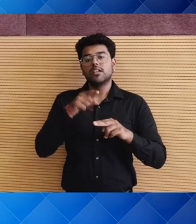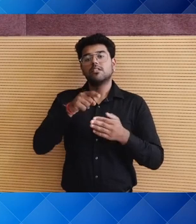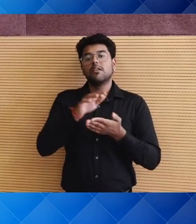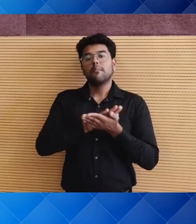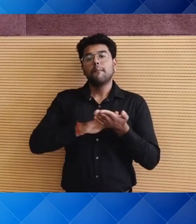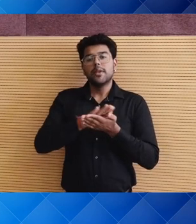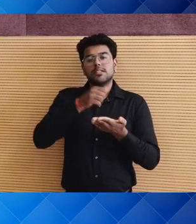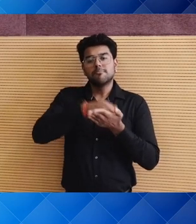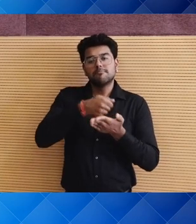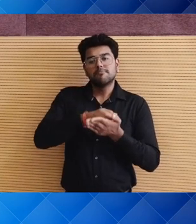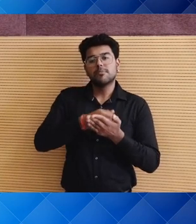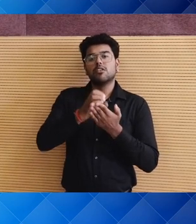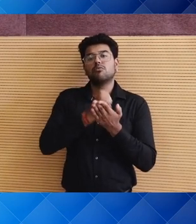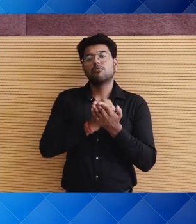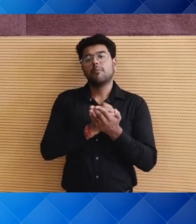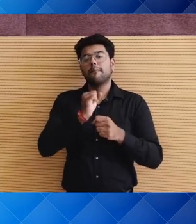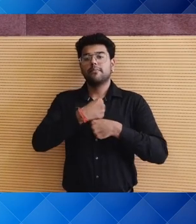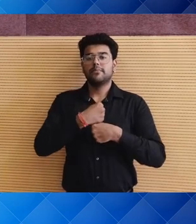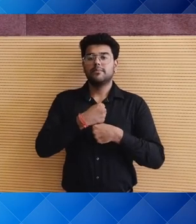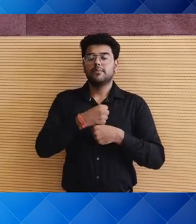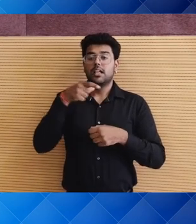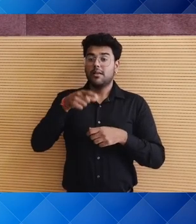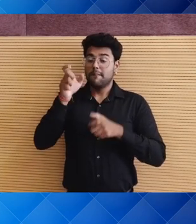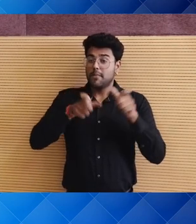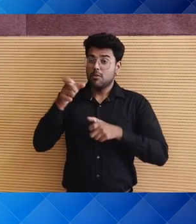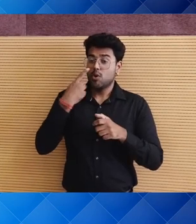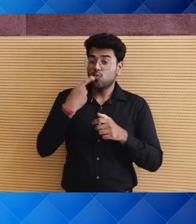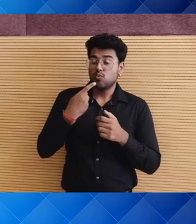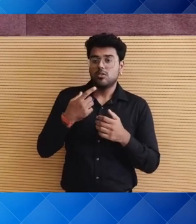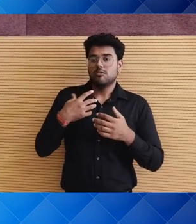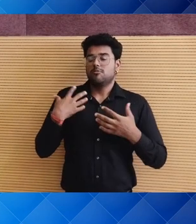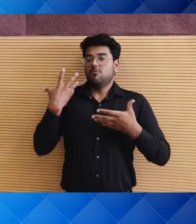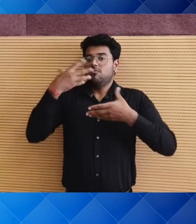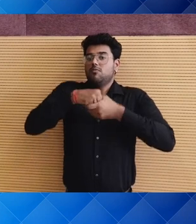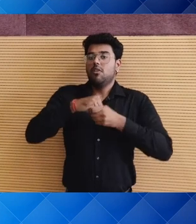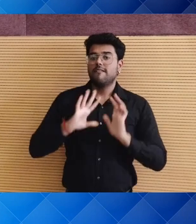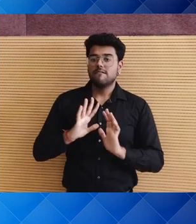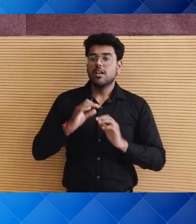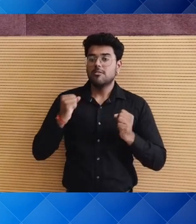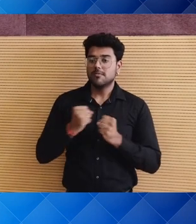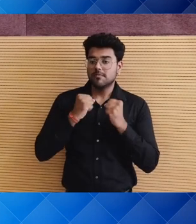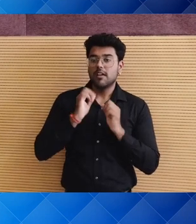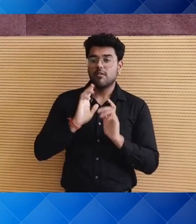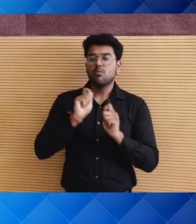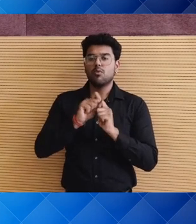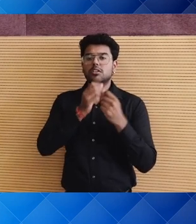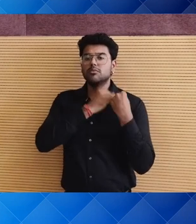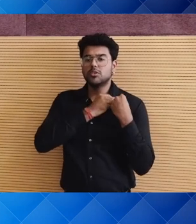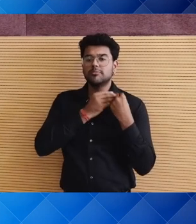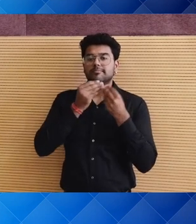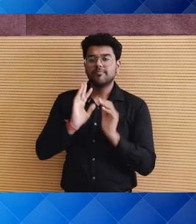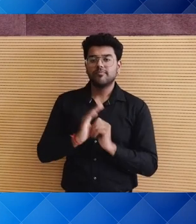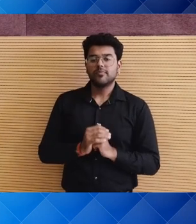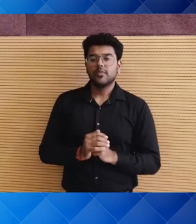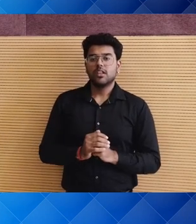फाउंडेशनल कैरिकुलम को बनाना। जिन लोगों ने उसको बनाने में नेतृत्व किया, भूमिका निभाई,